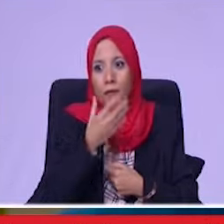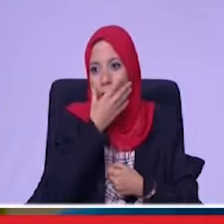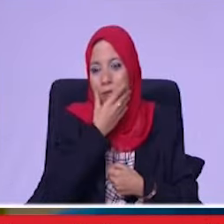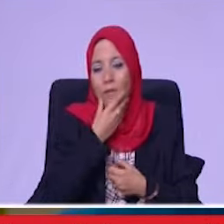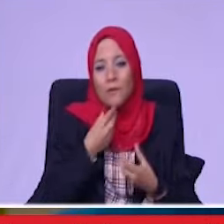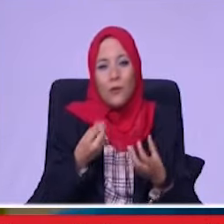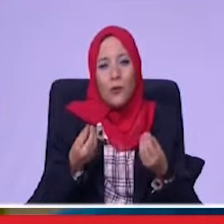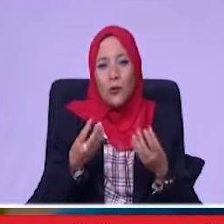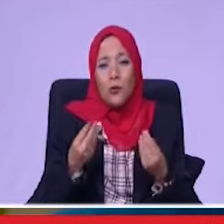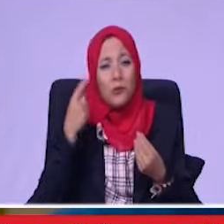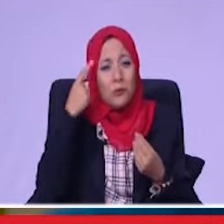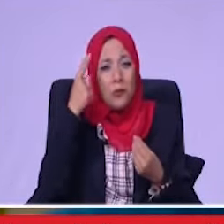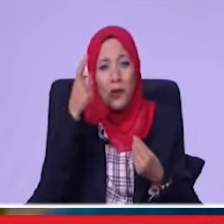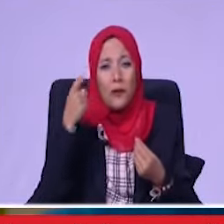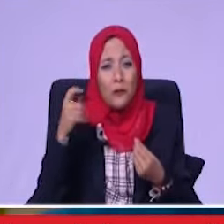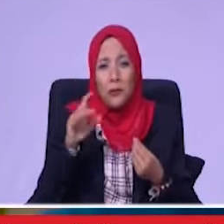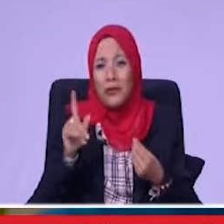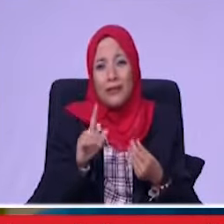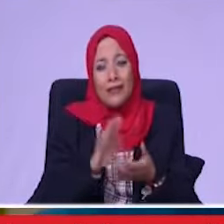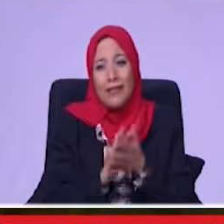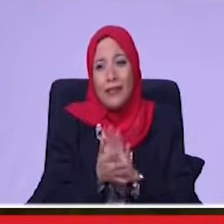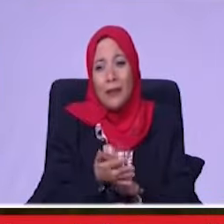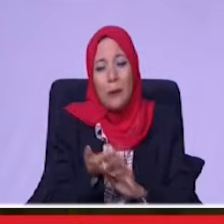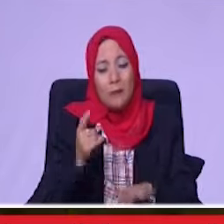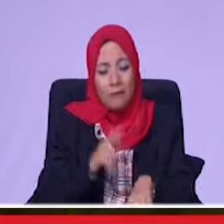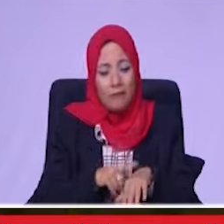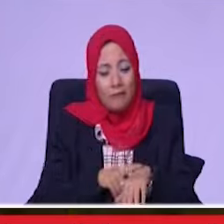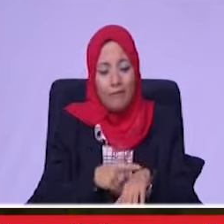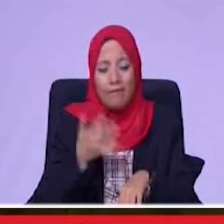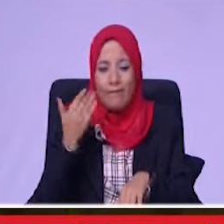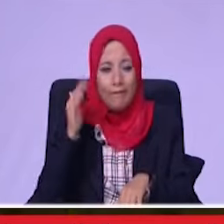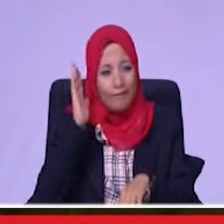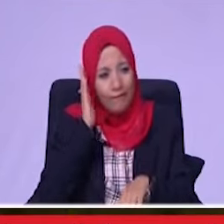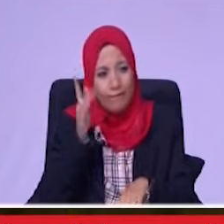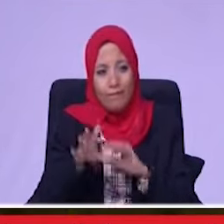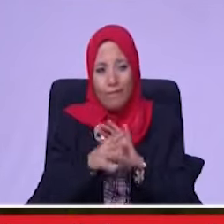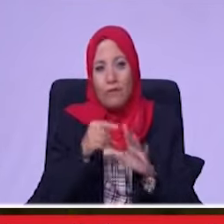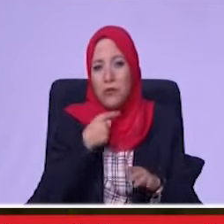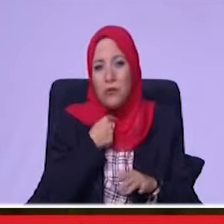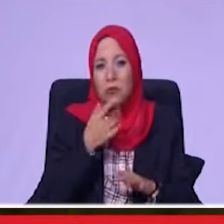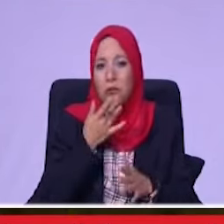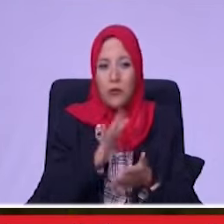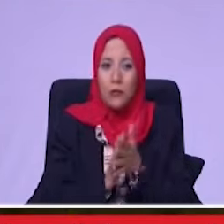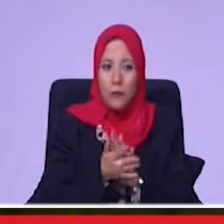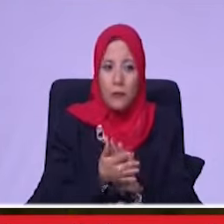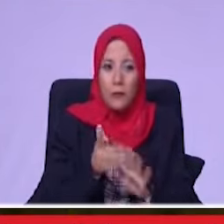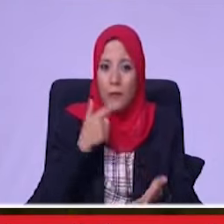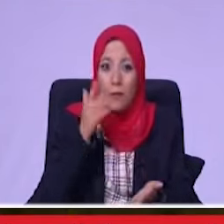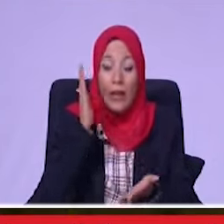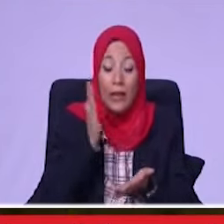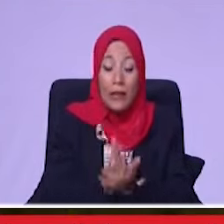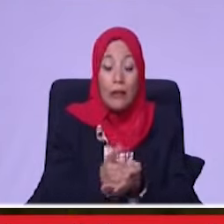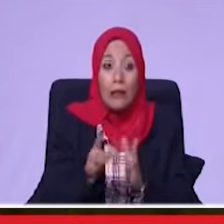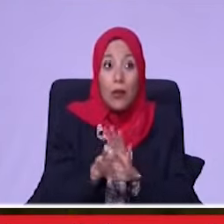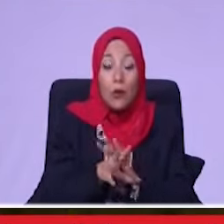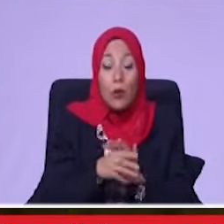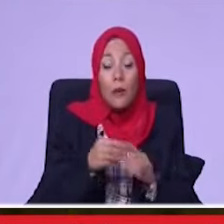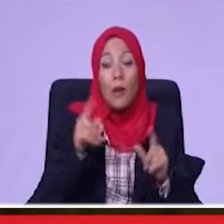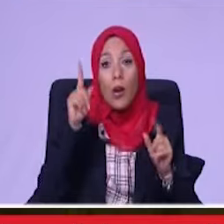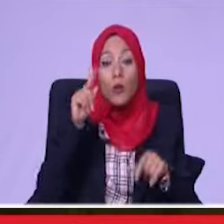ما يعرفوش يعني اول مره يعني ومن ساعتها ما بينطقش الحقيقه دي معجزه سبحان